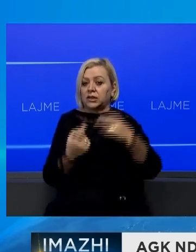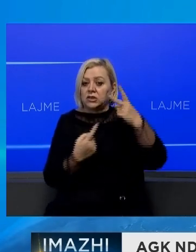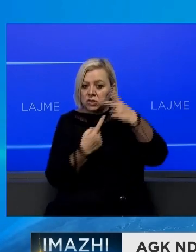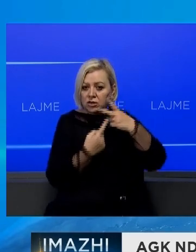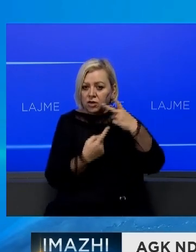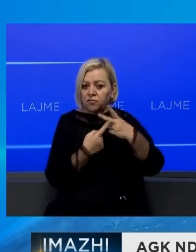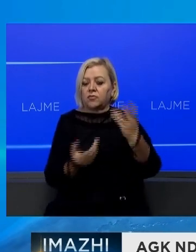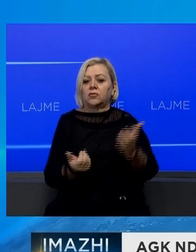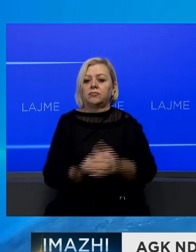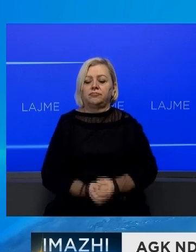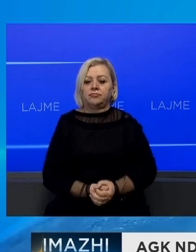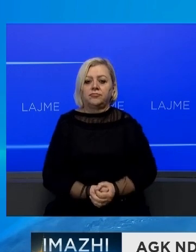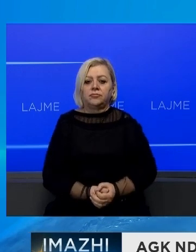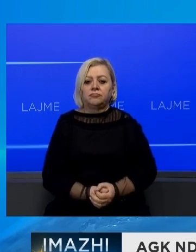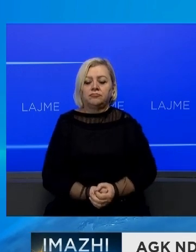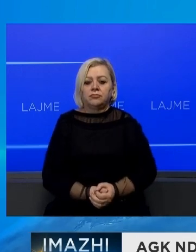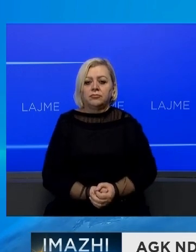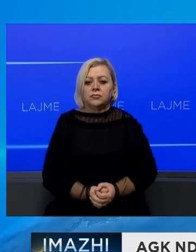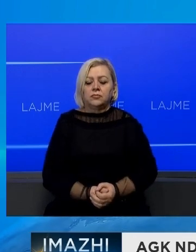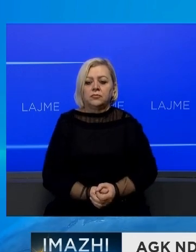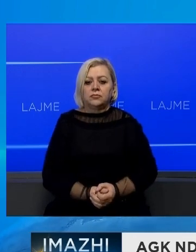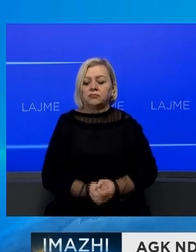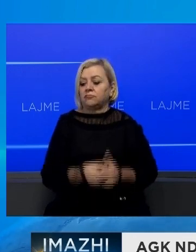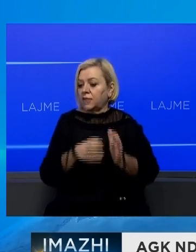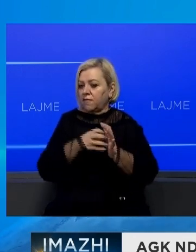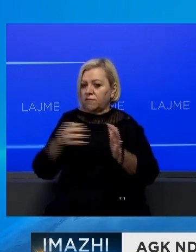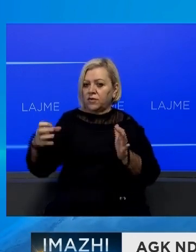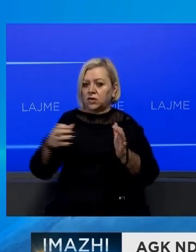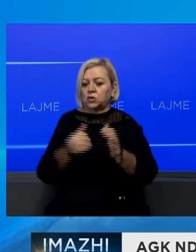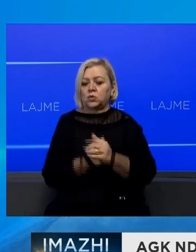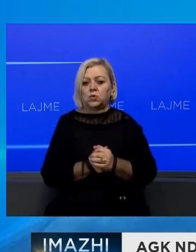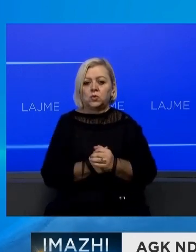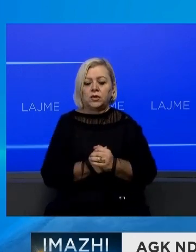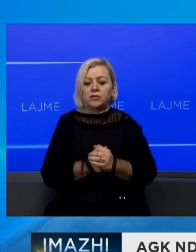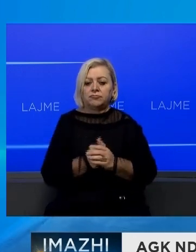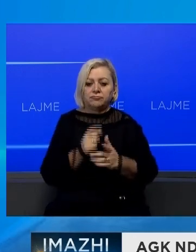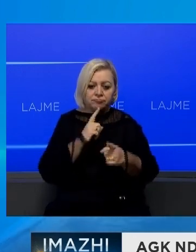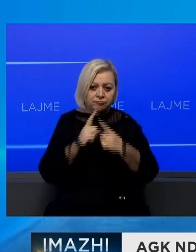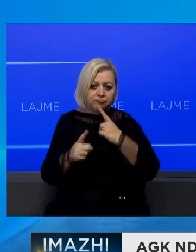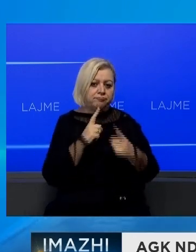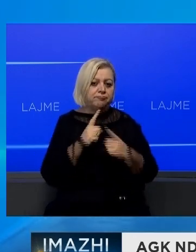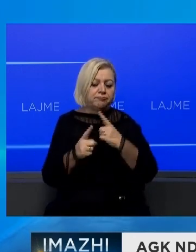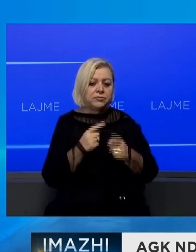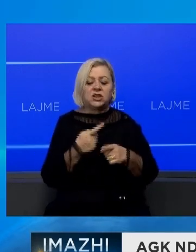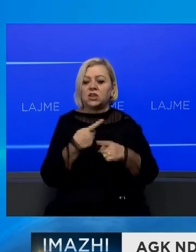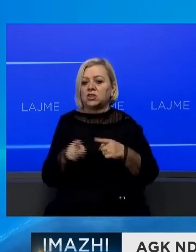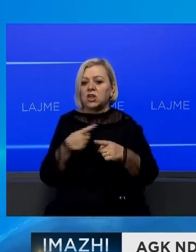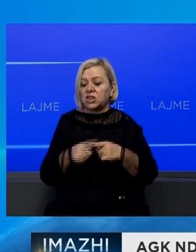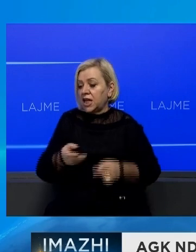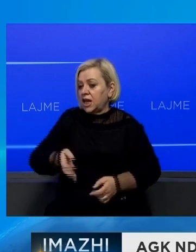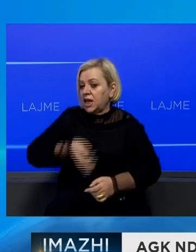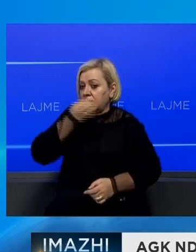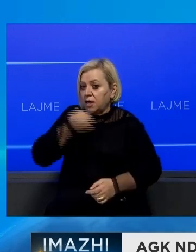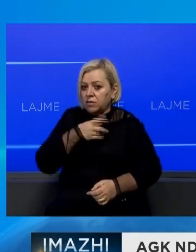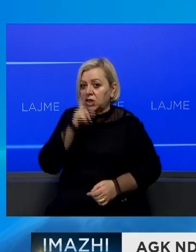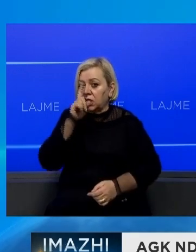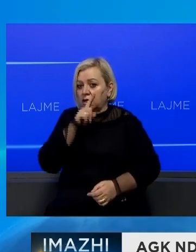natyrisht me fokus veçan. Pra jemi duke vazhduar të diskutojmë çështjen e lajmeve të